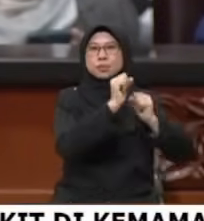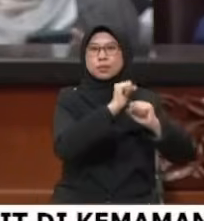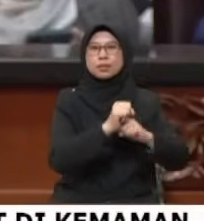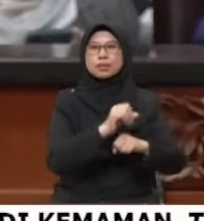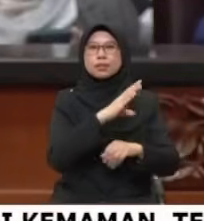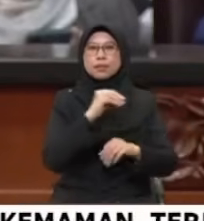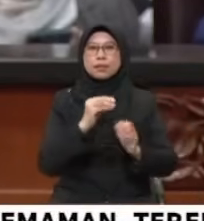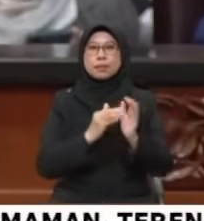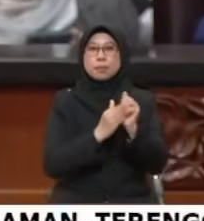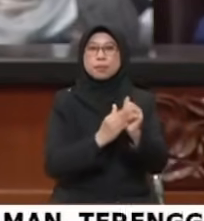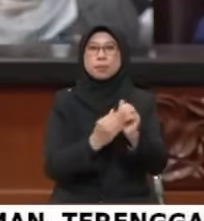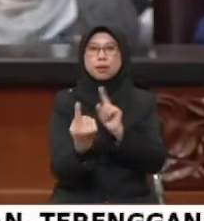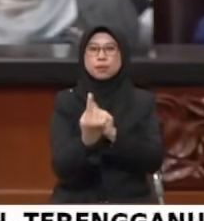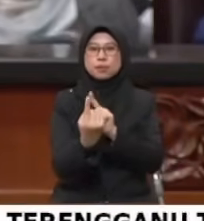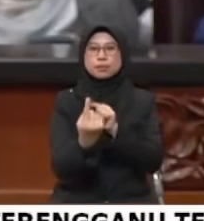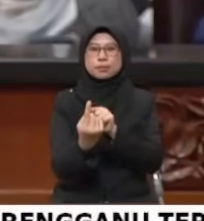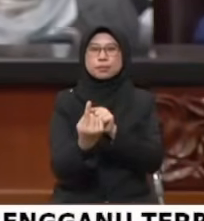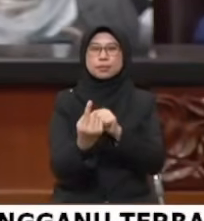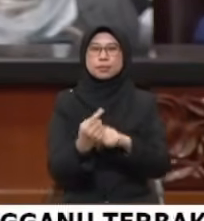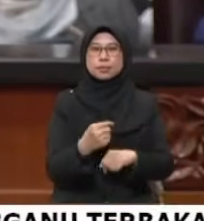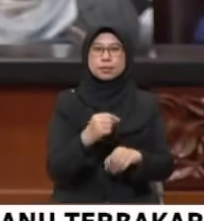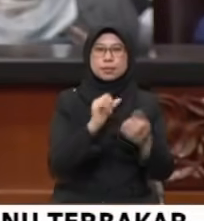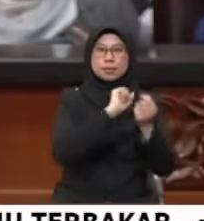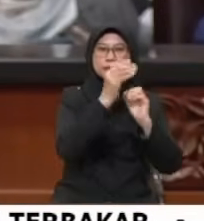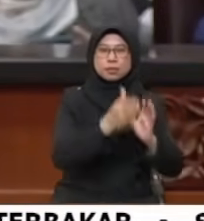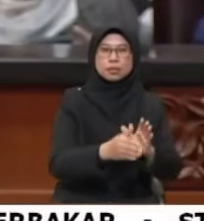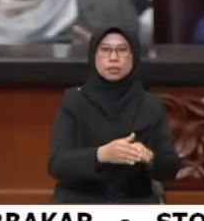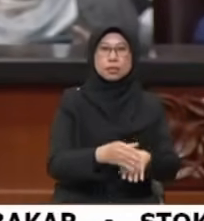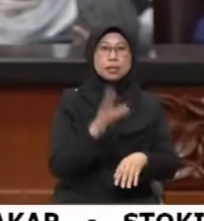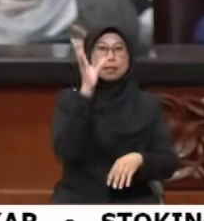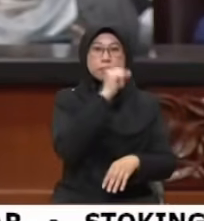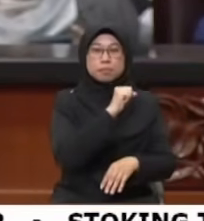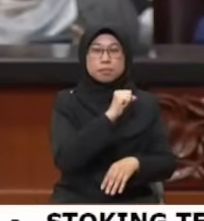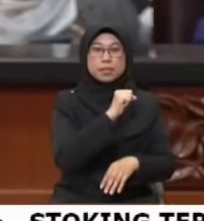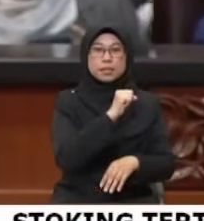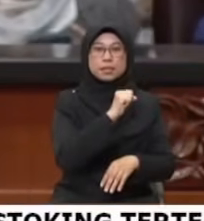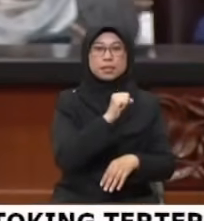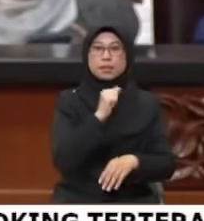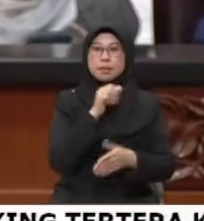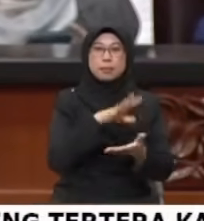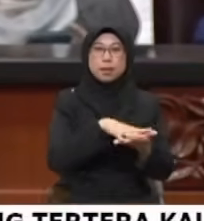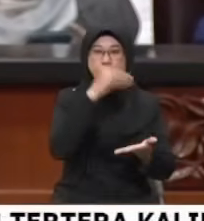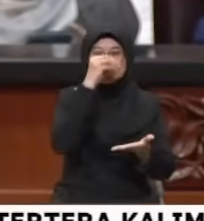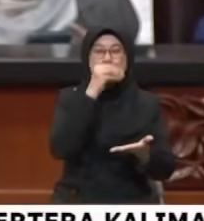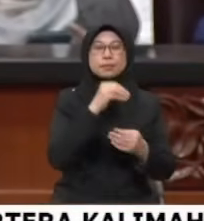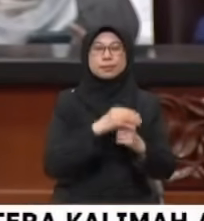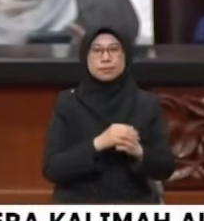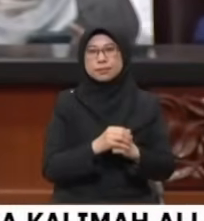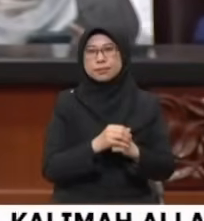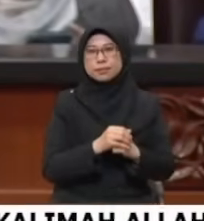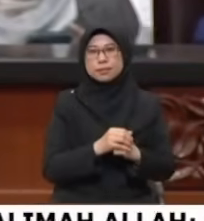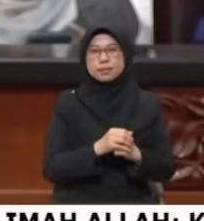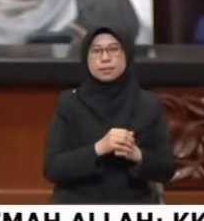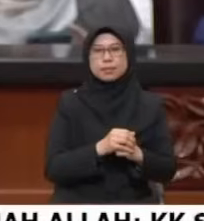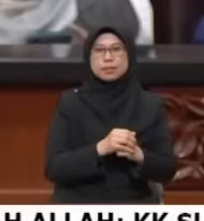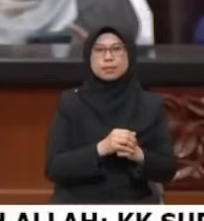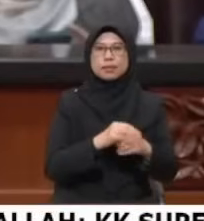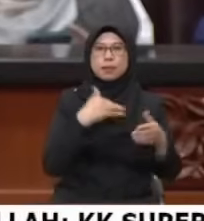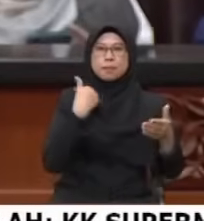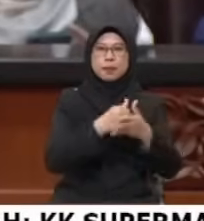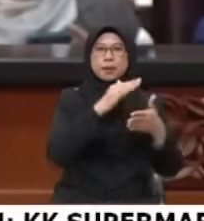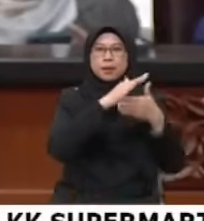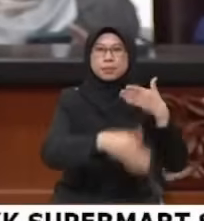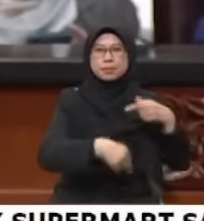one one kepada atlet murid yang tercicil setelah tamat kejohanan sukan yang disertai oleh atlet murid sekian terima